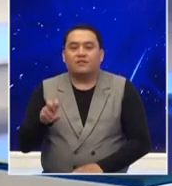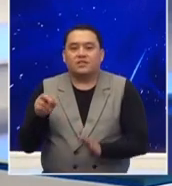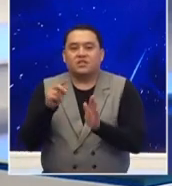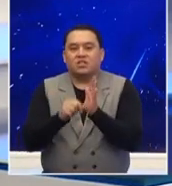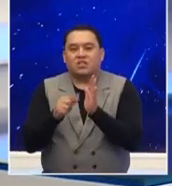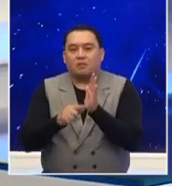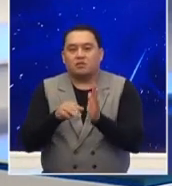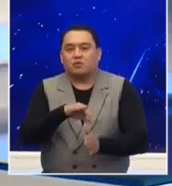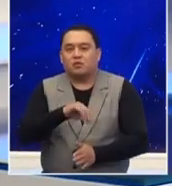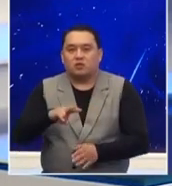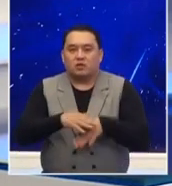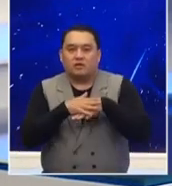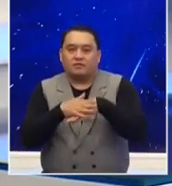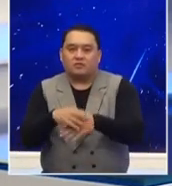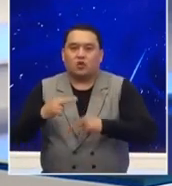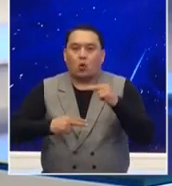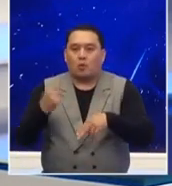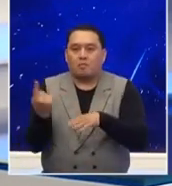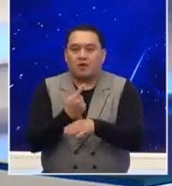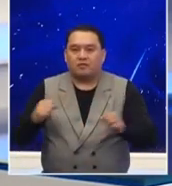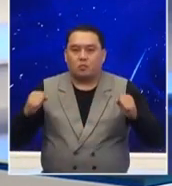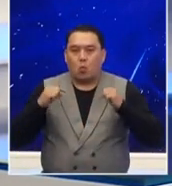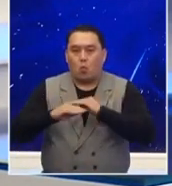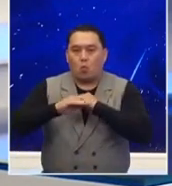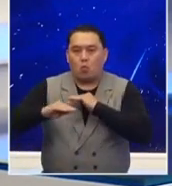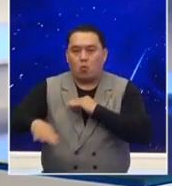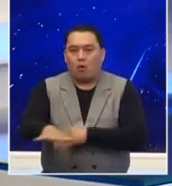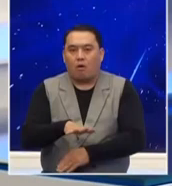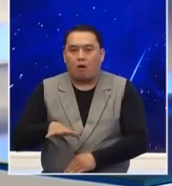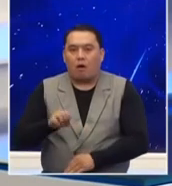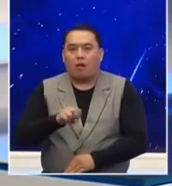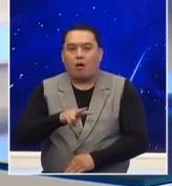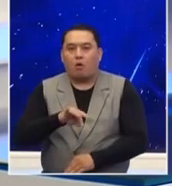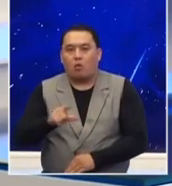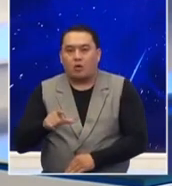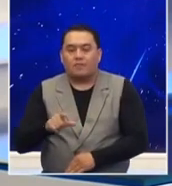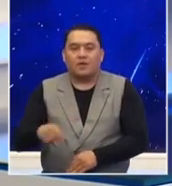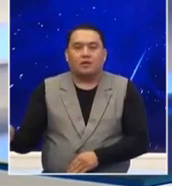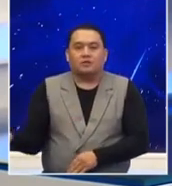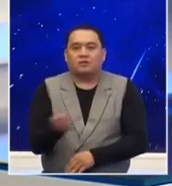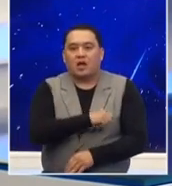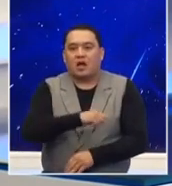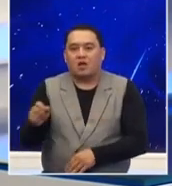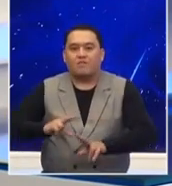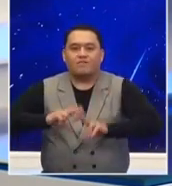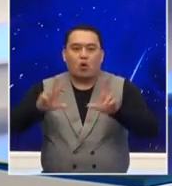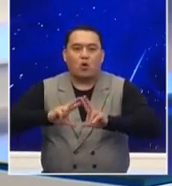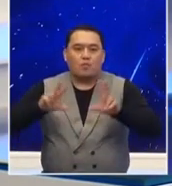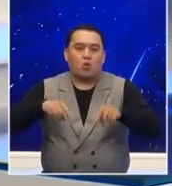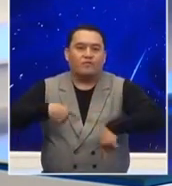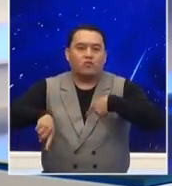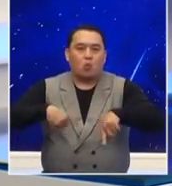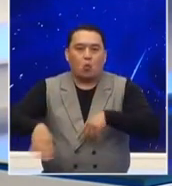270 миллионов тенге выделено на строительство первого спортивного поля на побережье Алаколь. Теннисный корт, волейбольная и футбольная